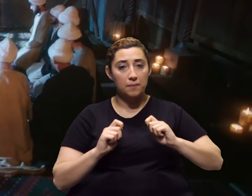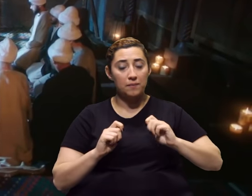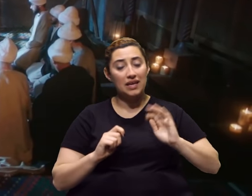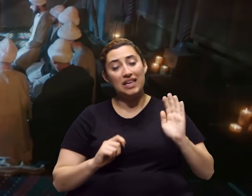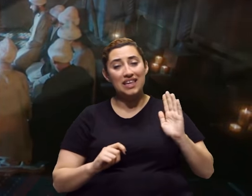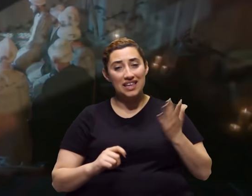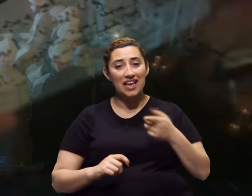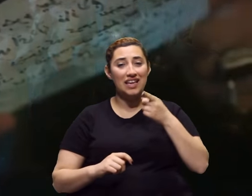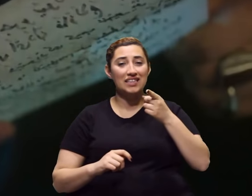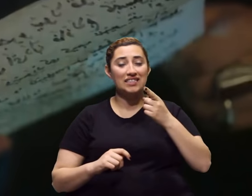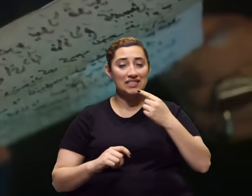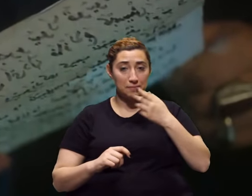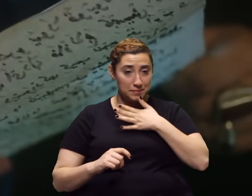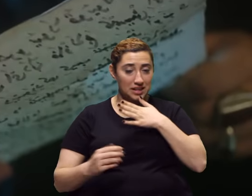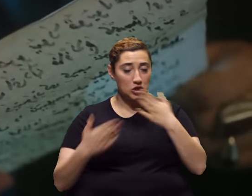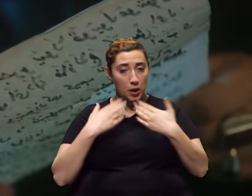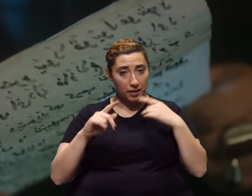yadi sen bilişelim.